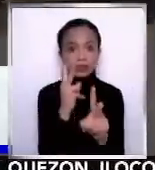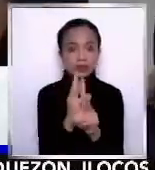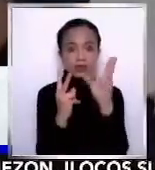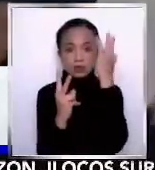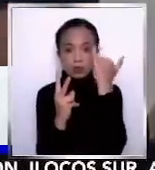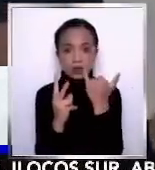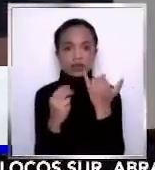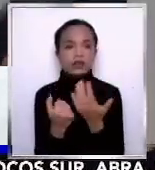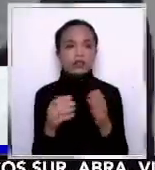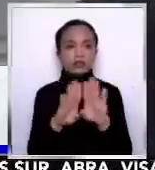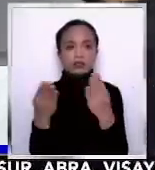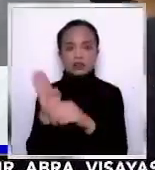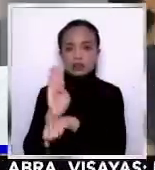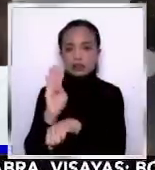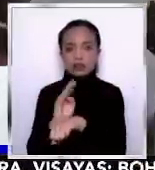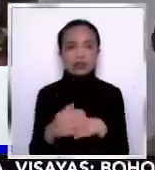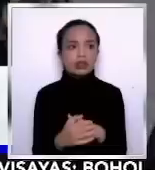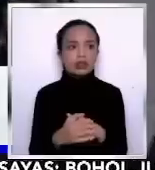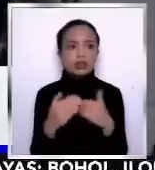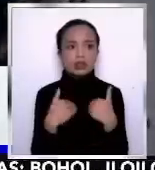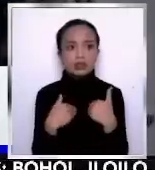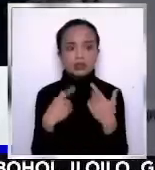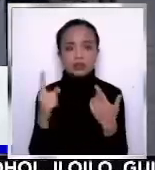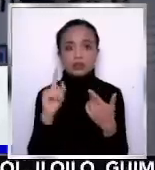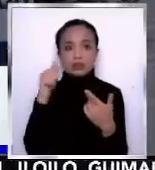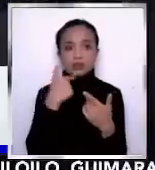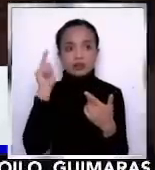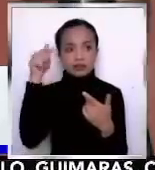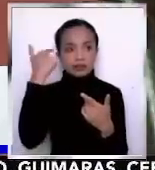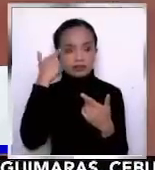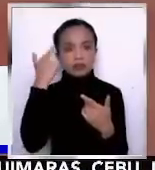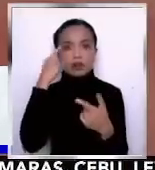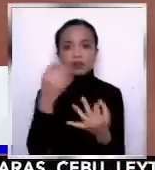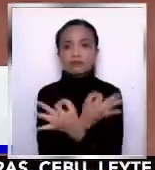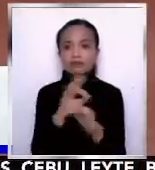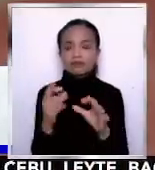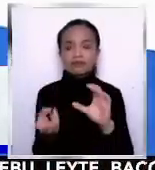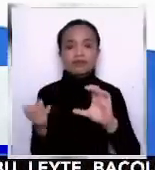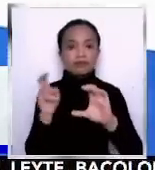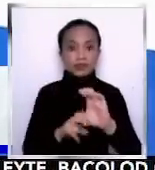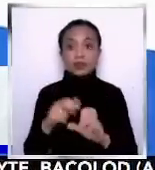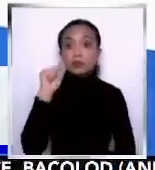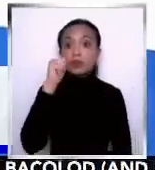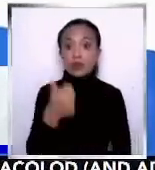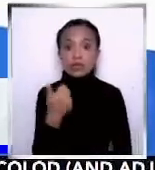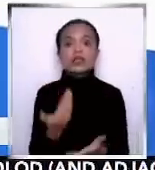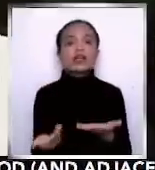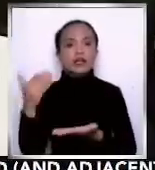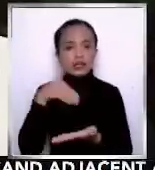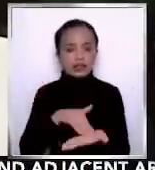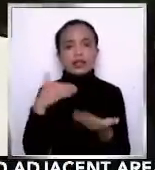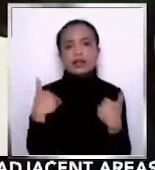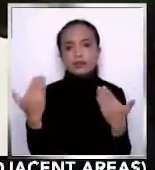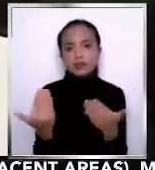negosyo. 4 na bus ang dineploy ng lokal na pamahalaan para sa libreng sakay. Bukas, magpapatupad na naman ng panibagong taas